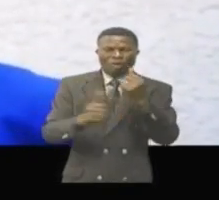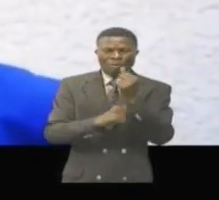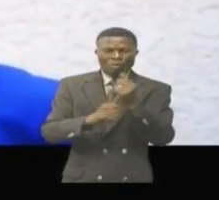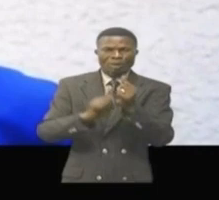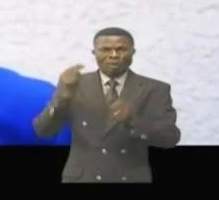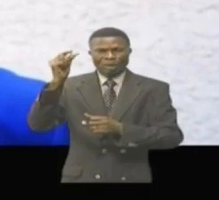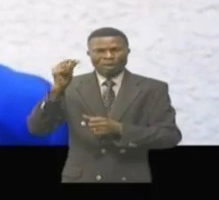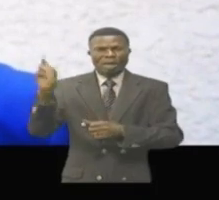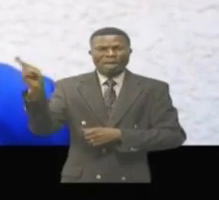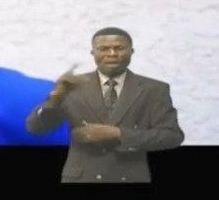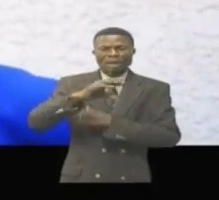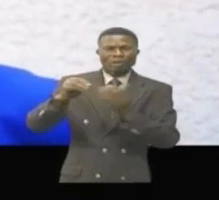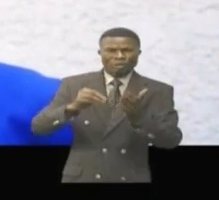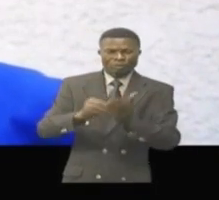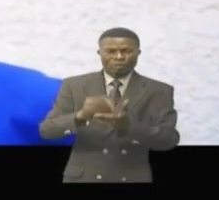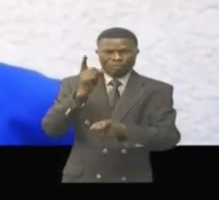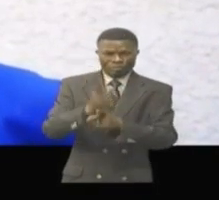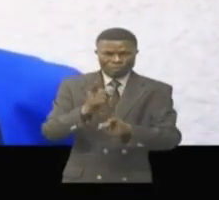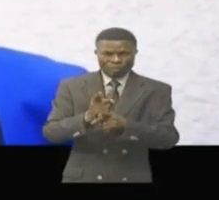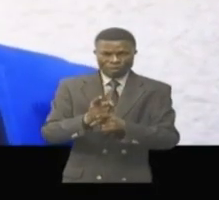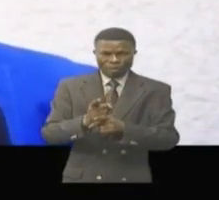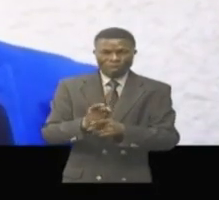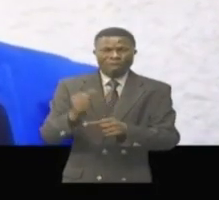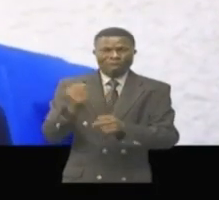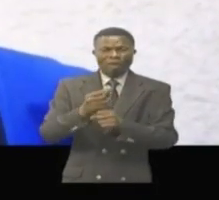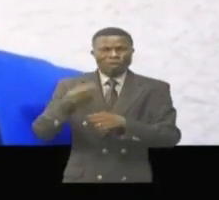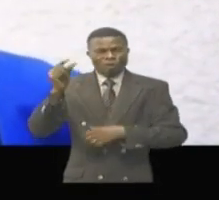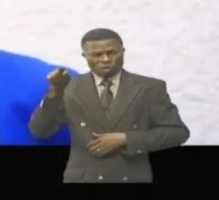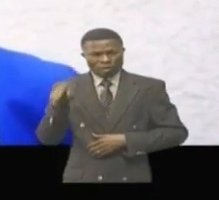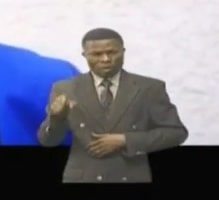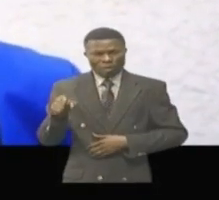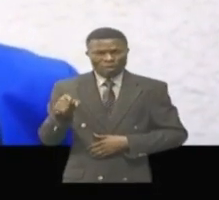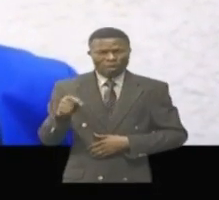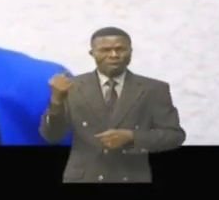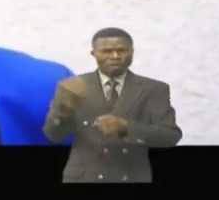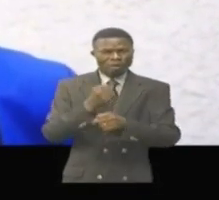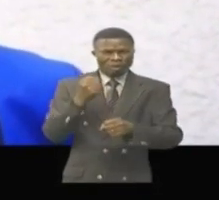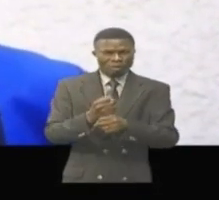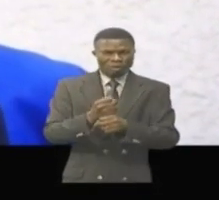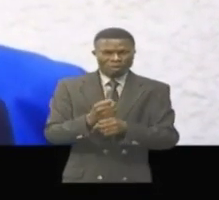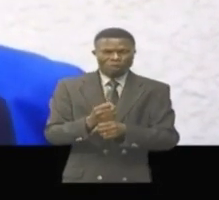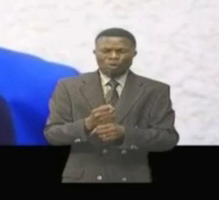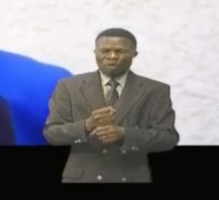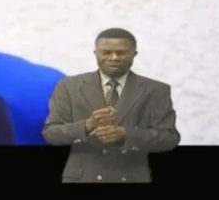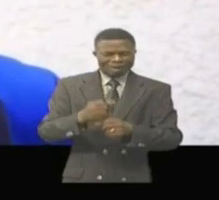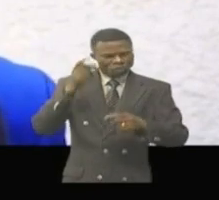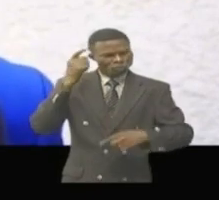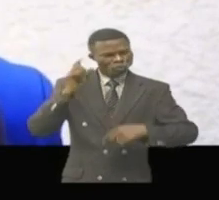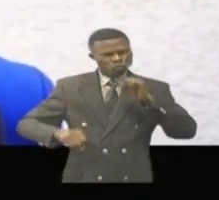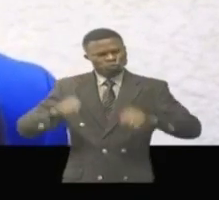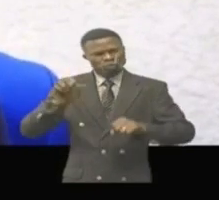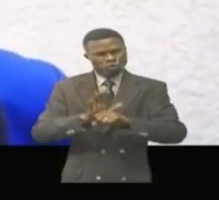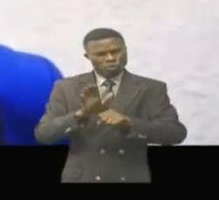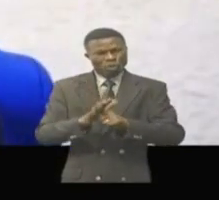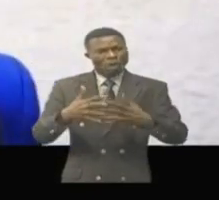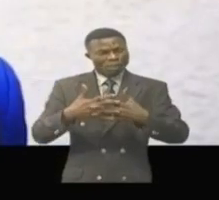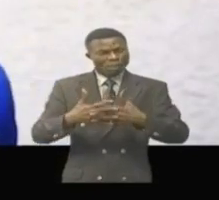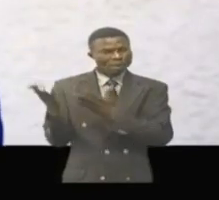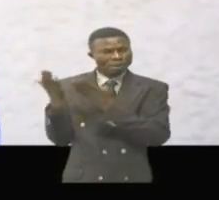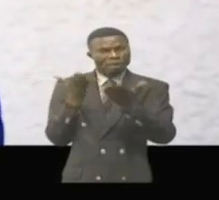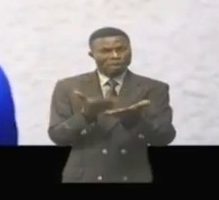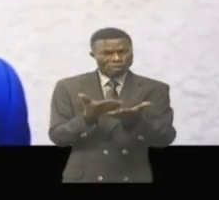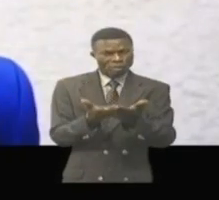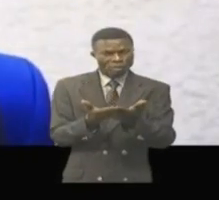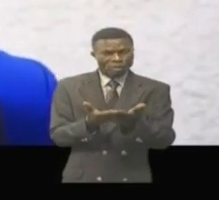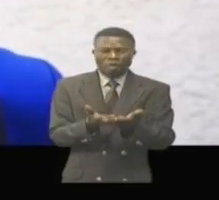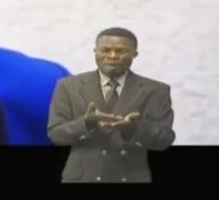Kassai Central, plus précisément ceux de Luisa qui font de l'or parce qu'ils travaillent sans précision. Maintenant, avec les appareils qui viennent d'amener là, on espère plus avoir